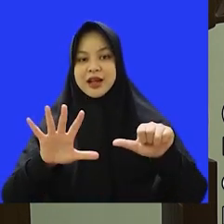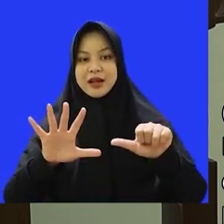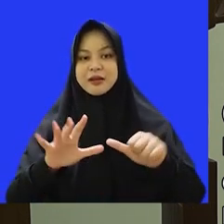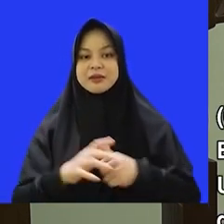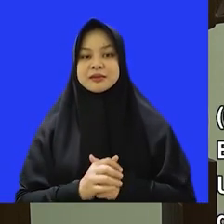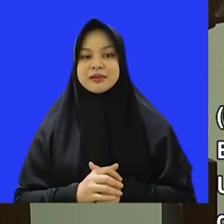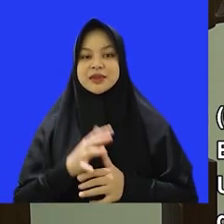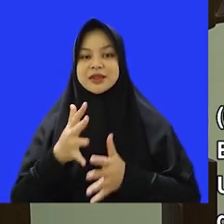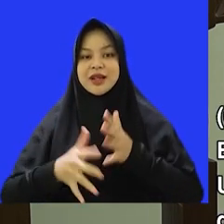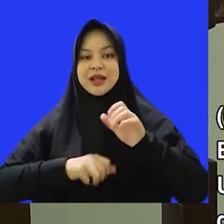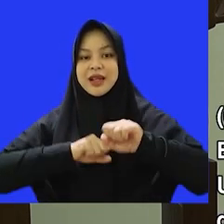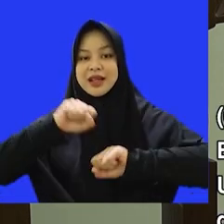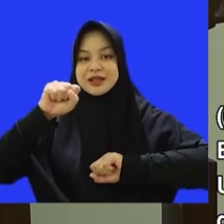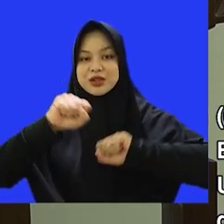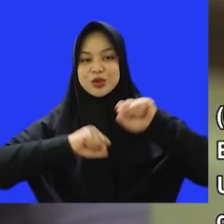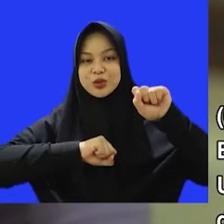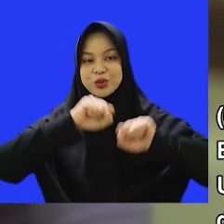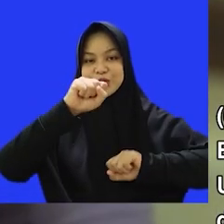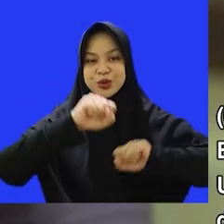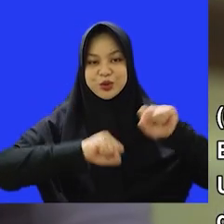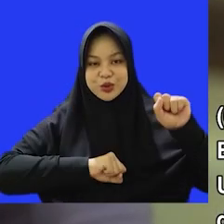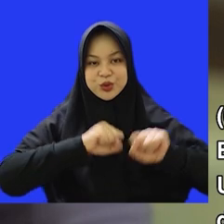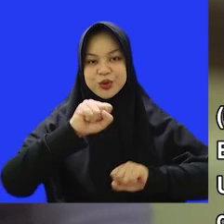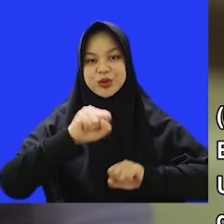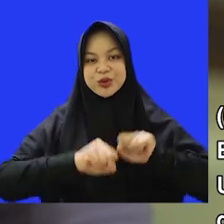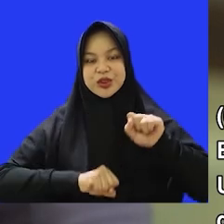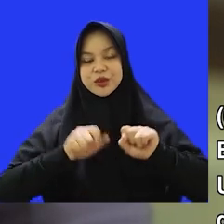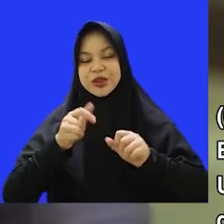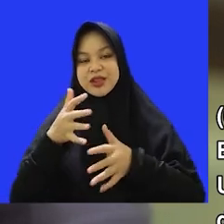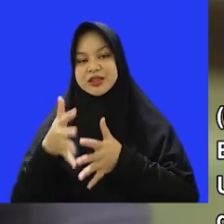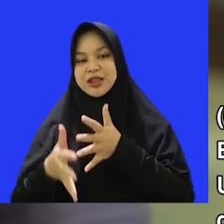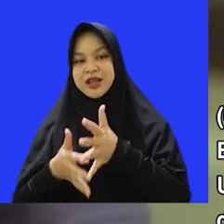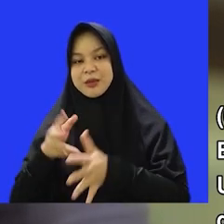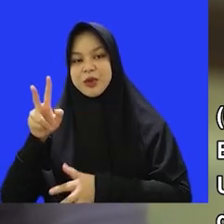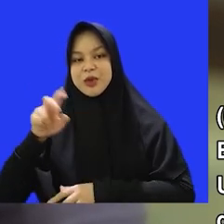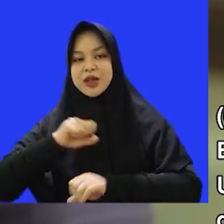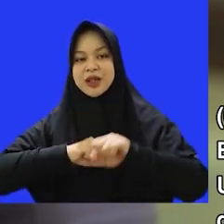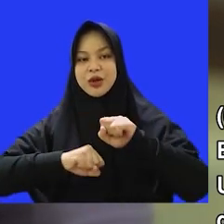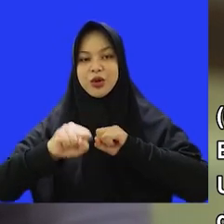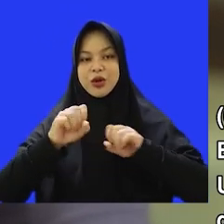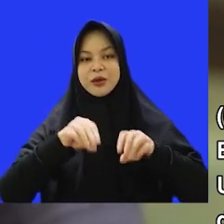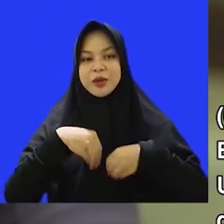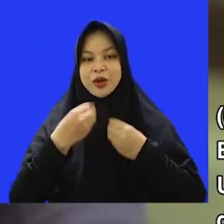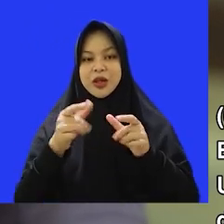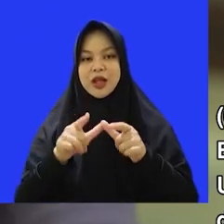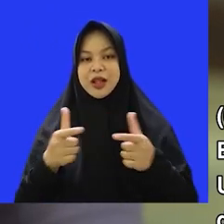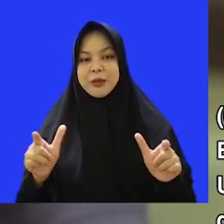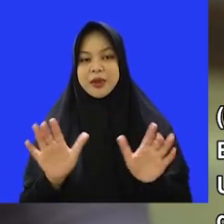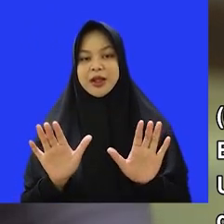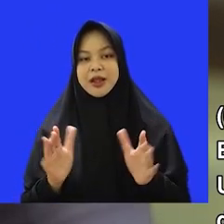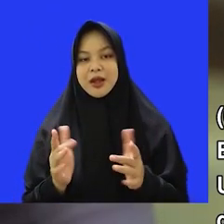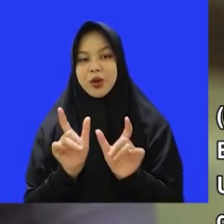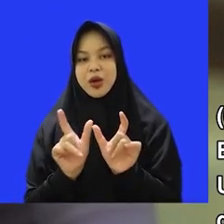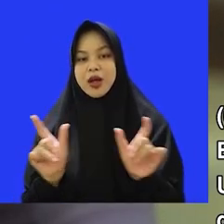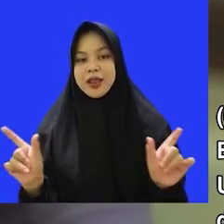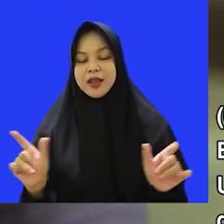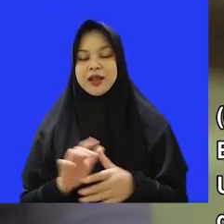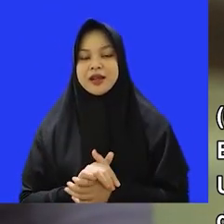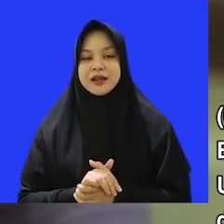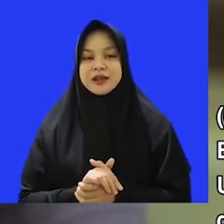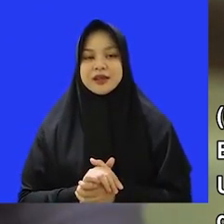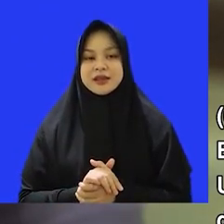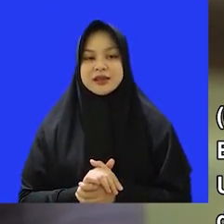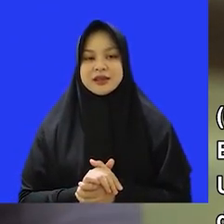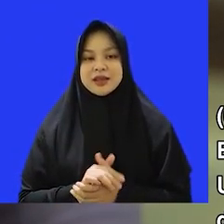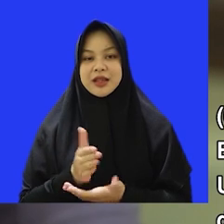tangan. 6. Bahasa isyarat gestur, bahasa isyarat yang menggunakan gerak tubuh untuk menyampaikan